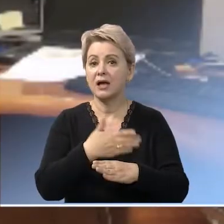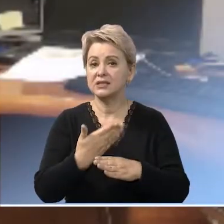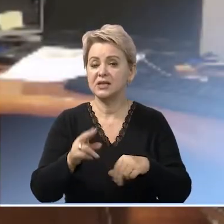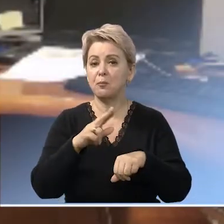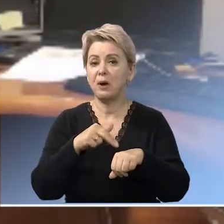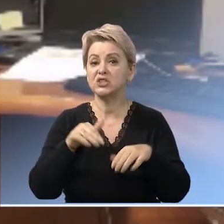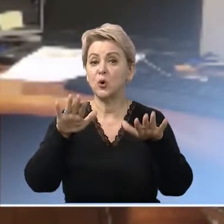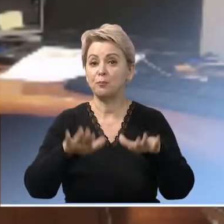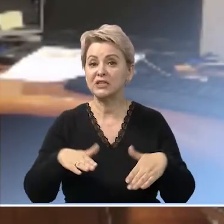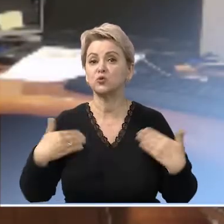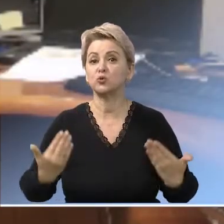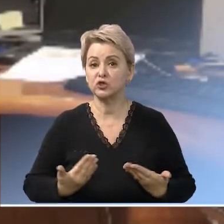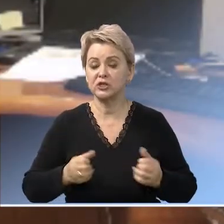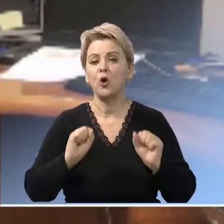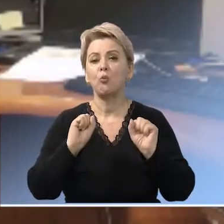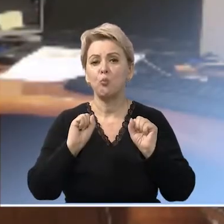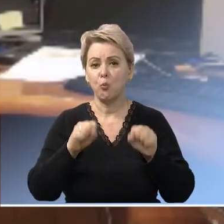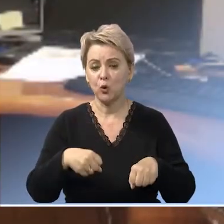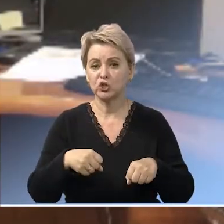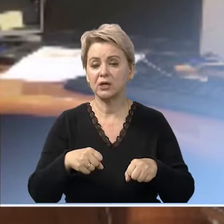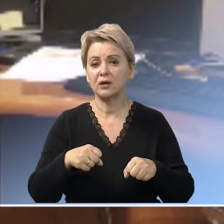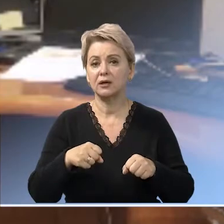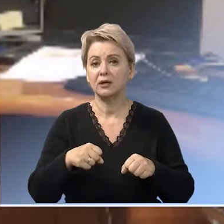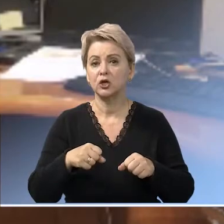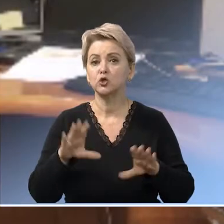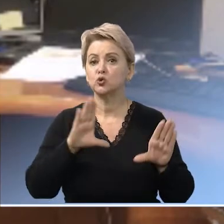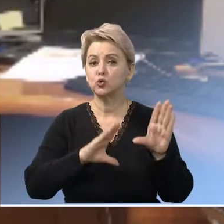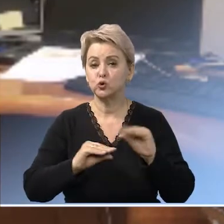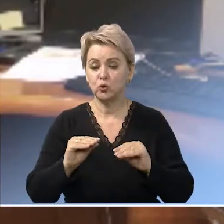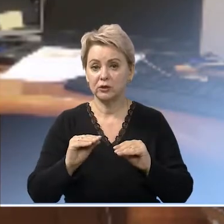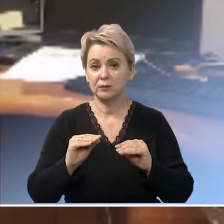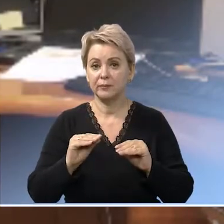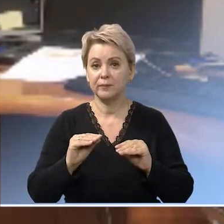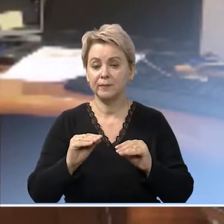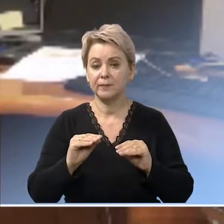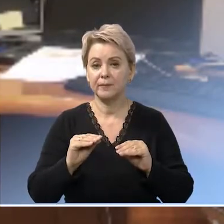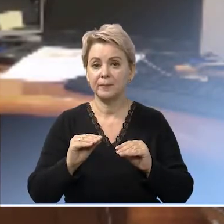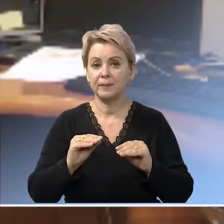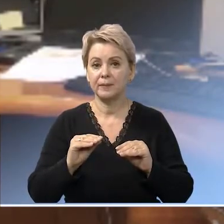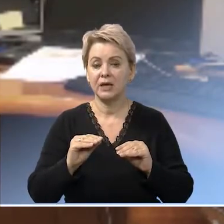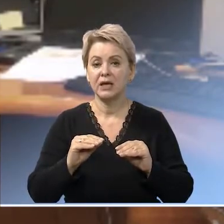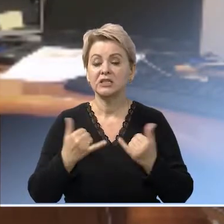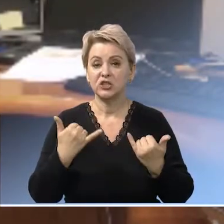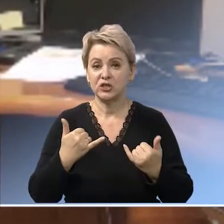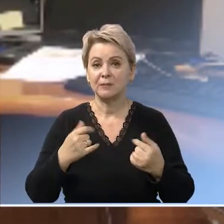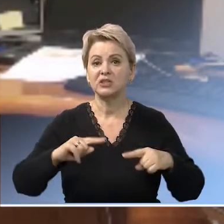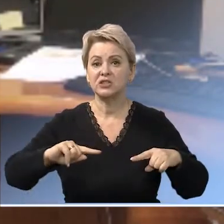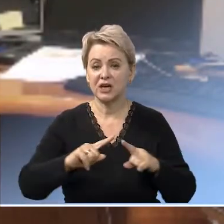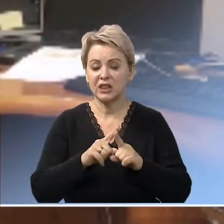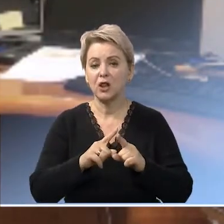в отдел полиции по месту жительства. Можно с учетом нынешних